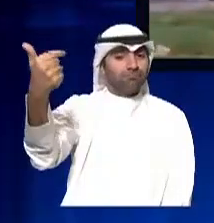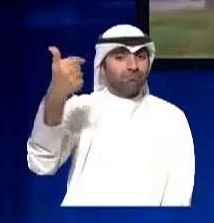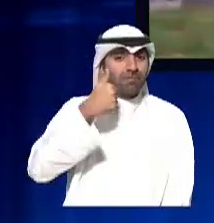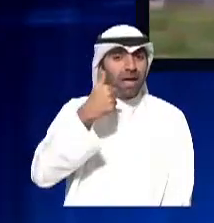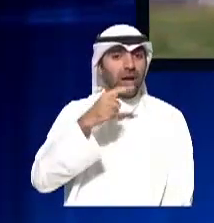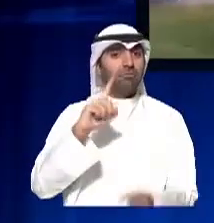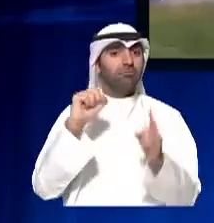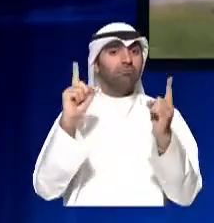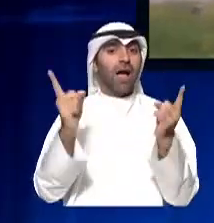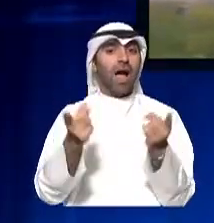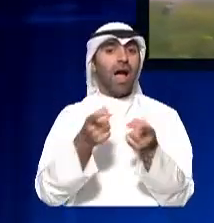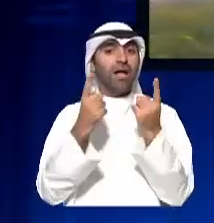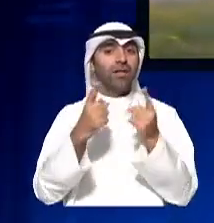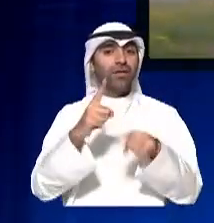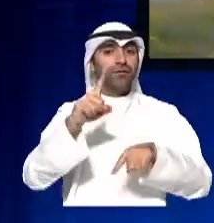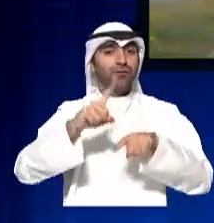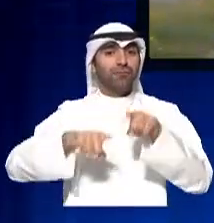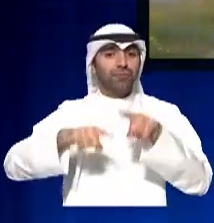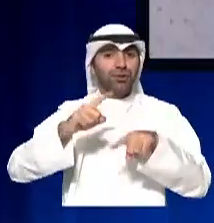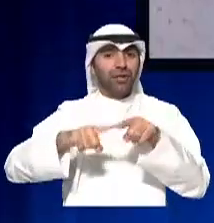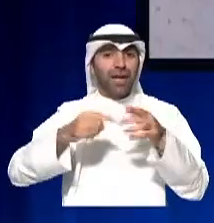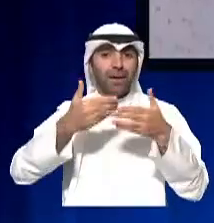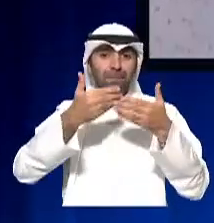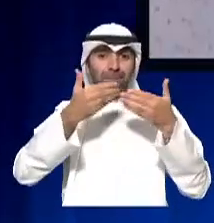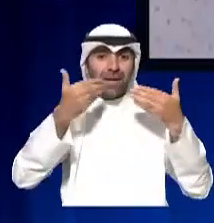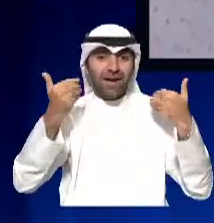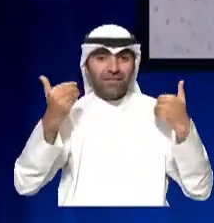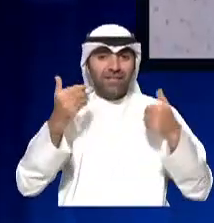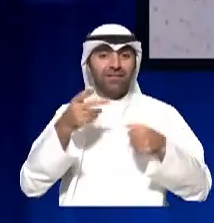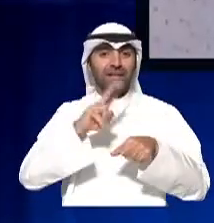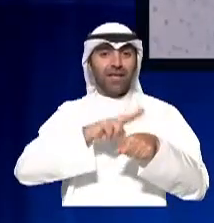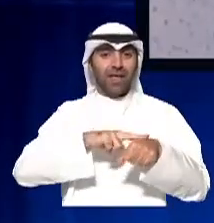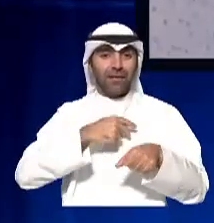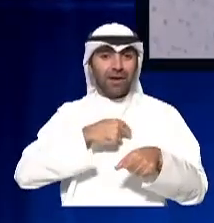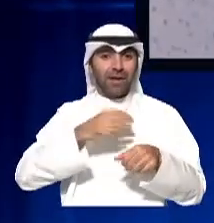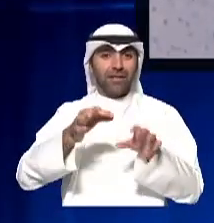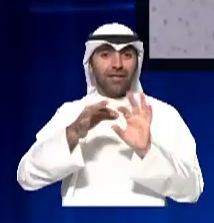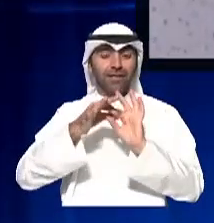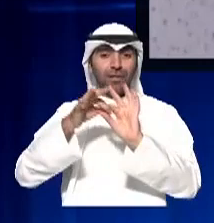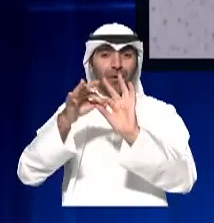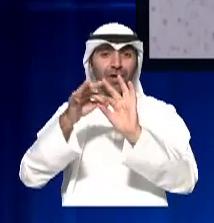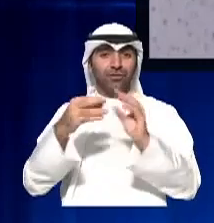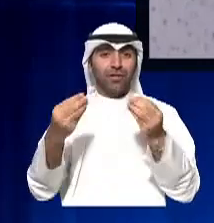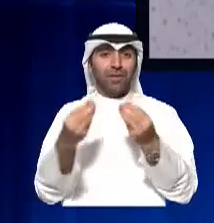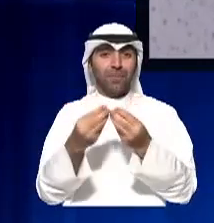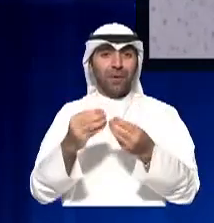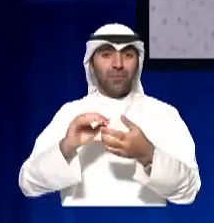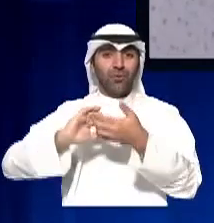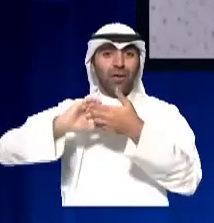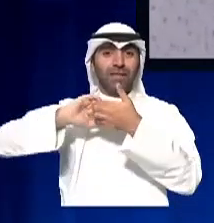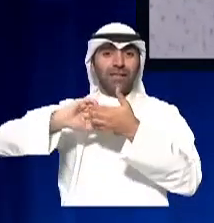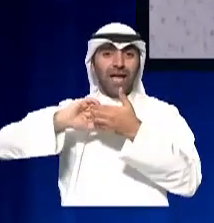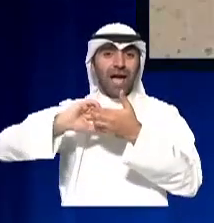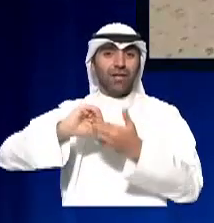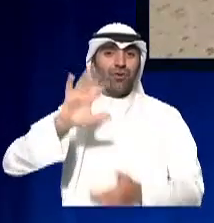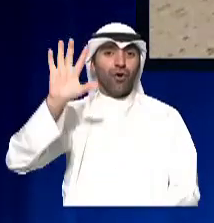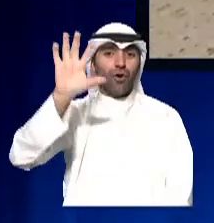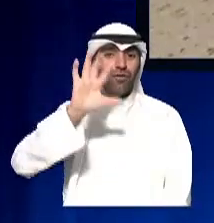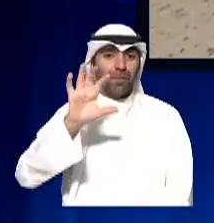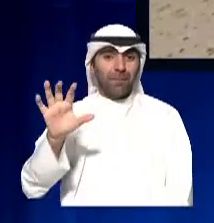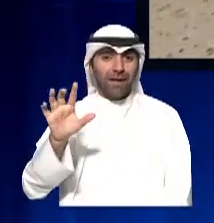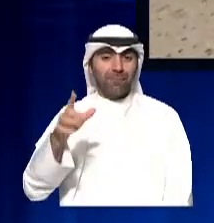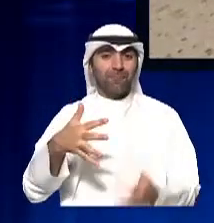الاتحاد الأوروبي وشمال أمريكا وغيرها. تم وضع خطة عمل في وزارة الصحة